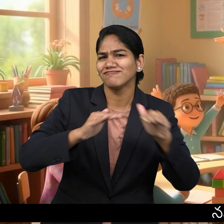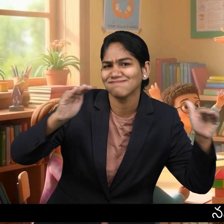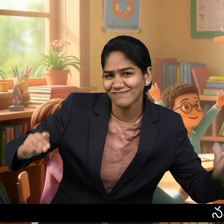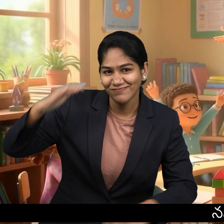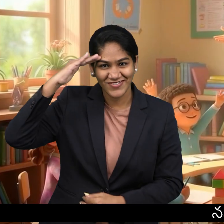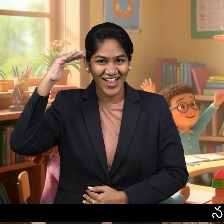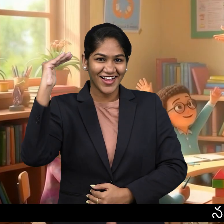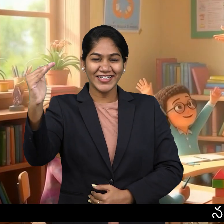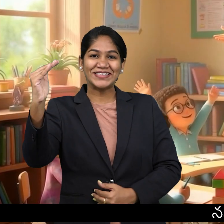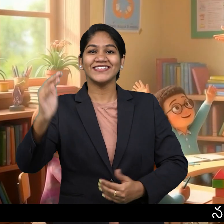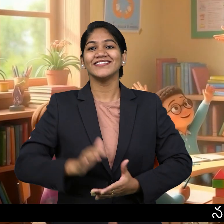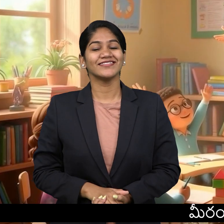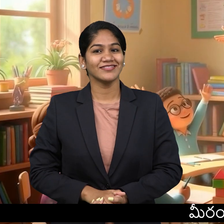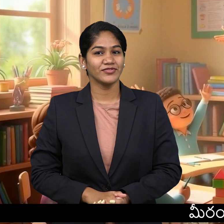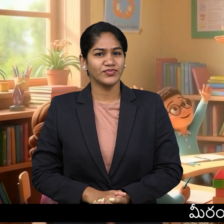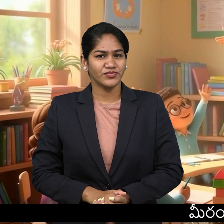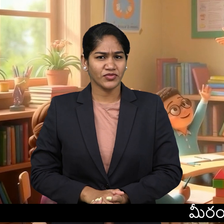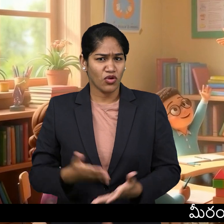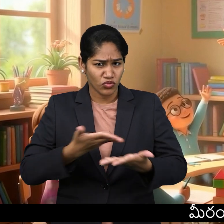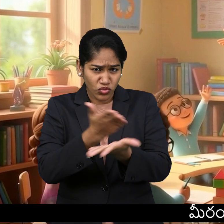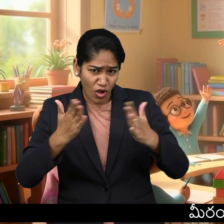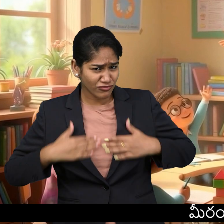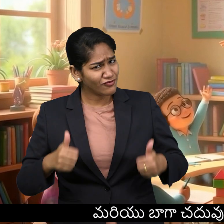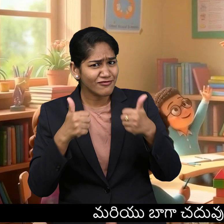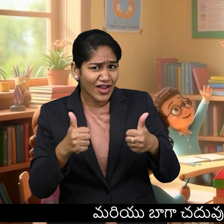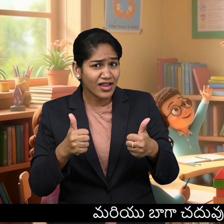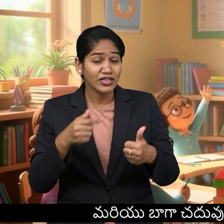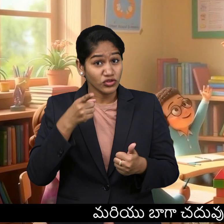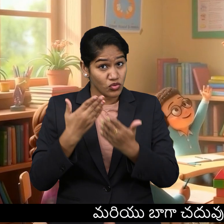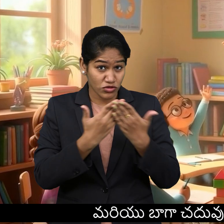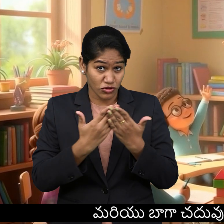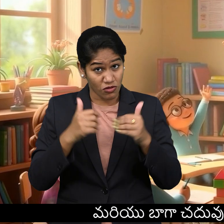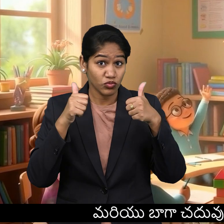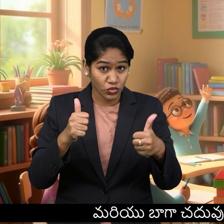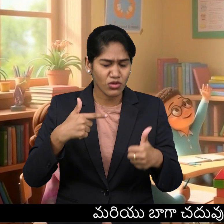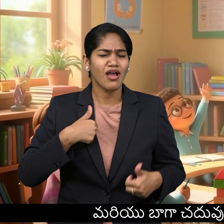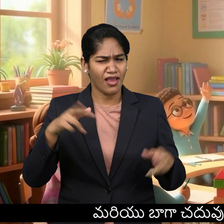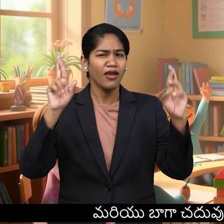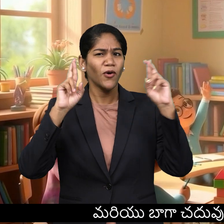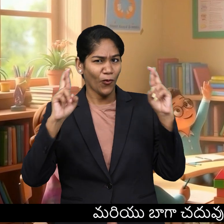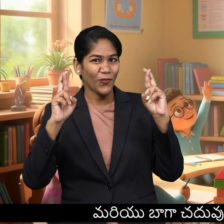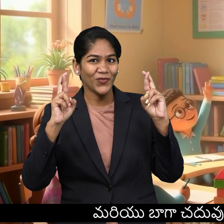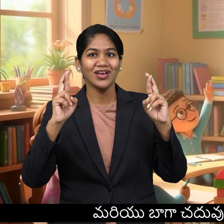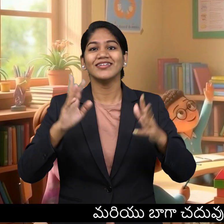నమస్తే పిల్లలారా, మీరందరూ బాగున్నారని మరియు బాగా చదువుకుంటున్నారని నేను